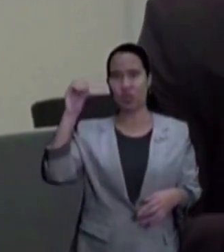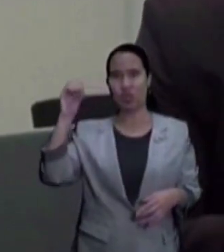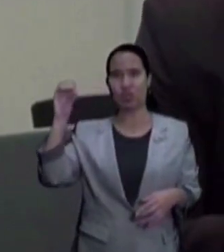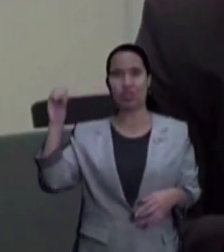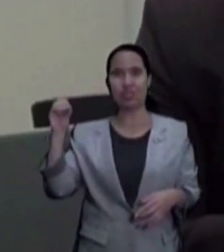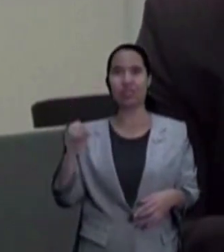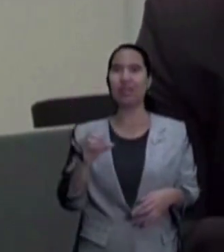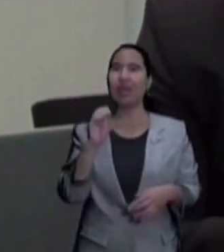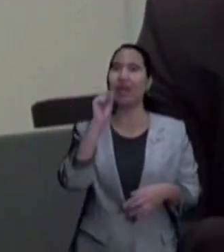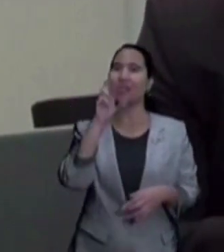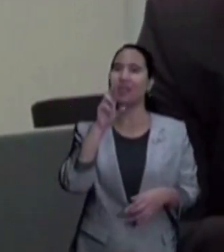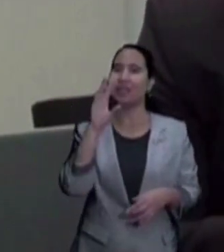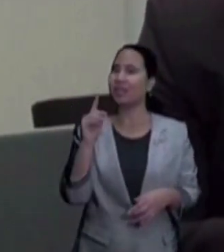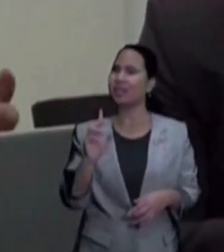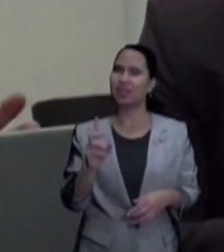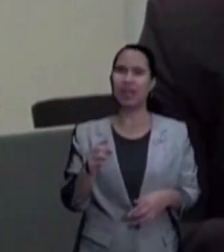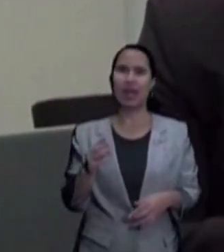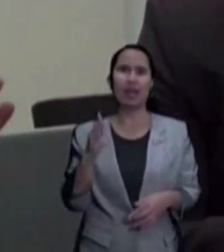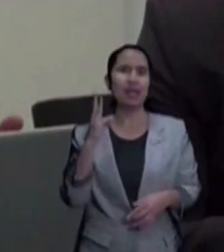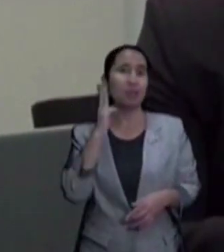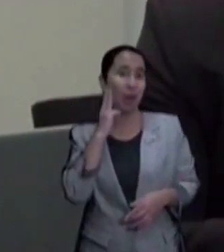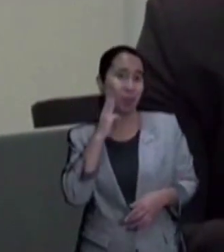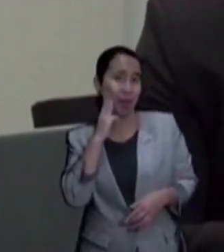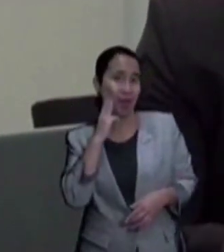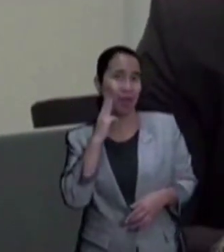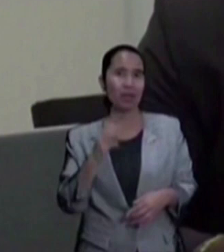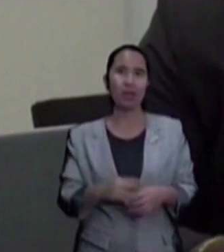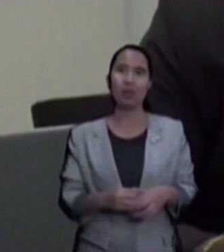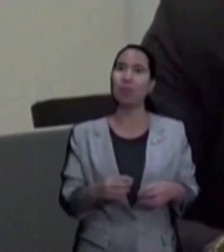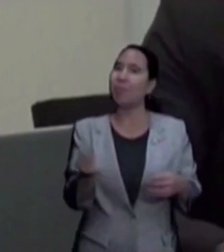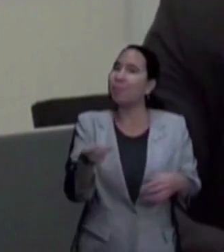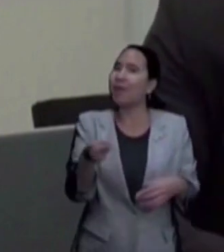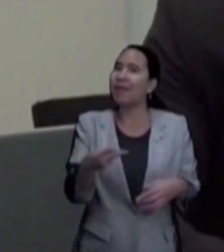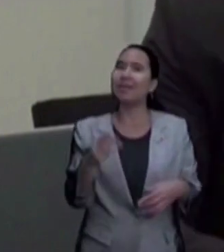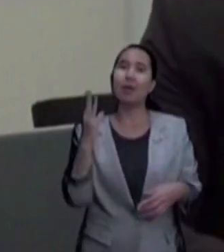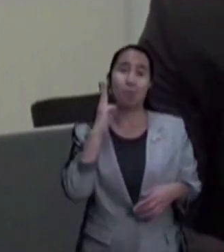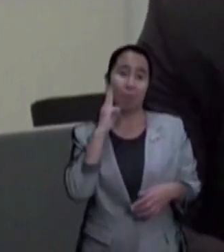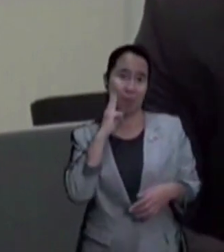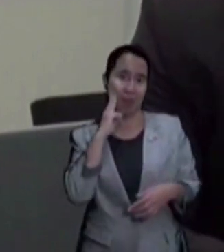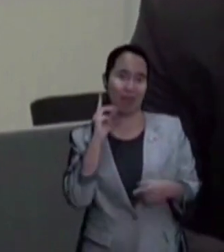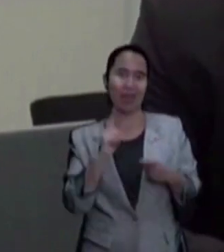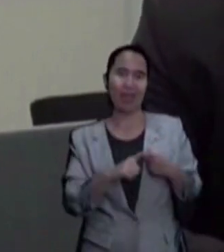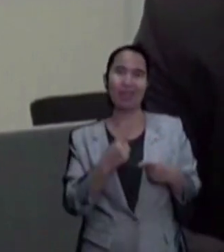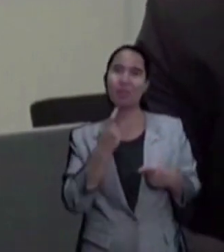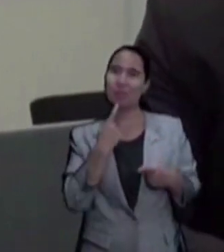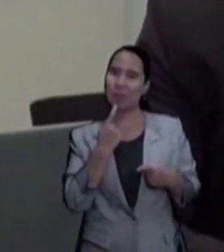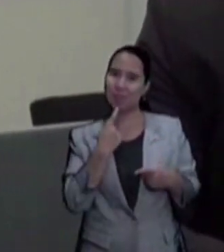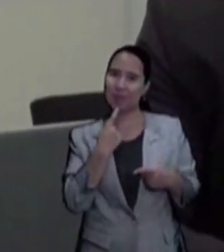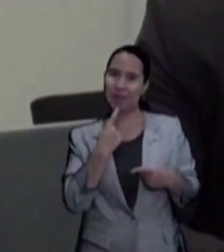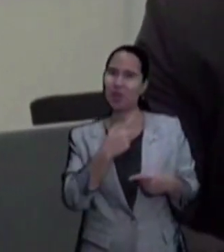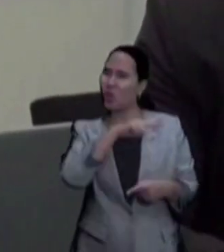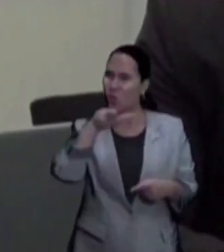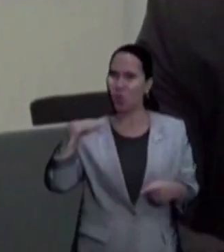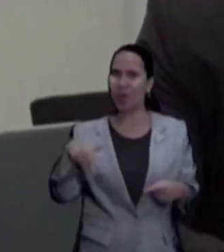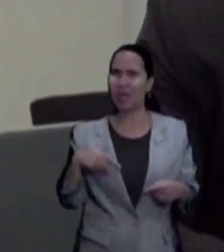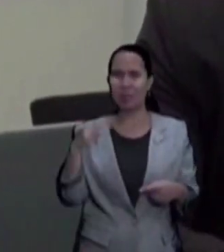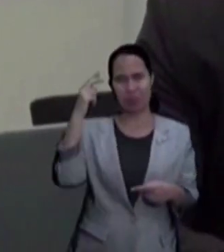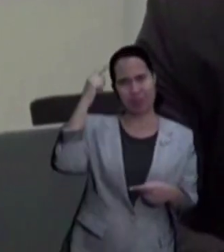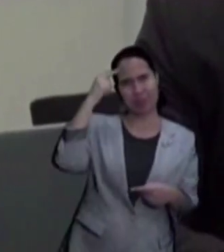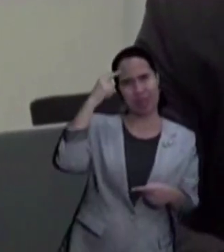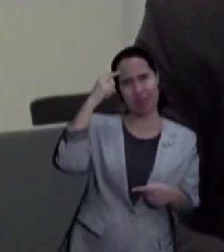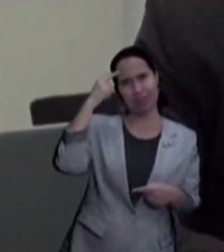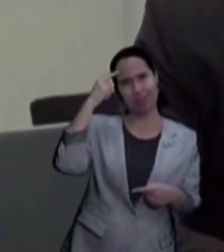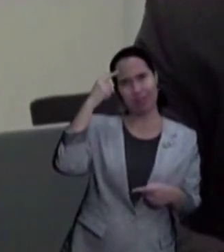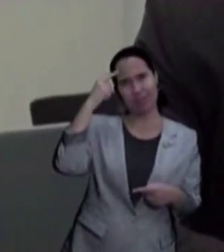huishoudens, daar heb ik niet over mama alleen. Daar heb ik over mama en papa als ze beide werken, hoeveel het wordt. Dus we hebben zoveel als mogelijk rekening mee